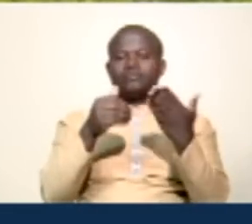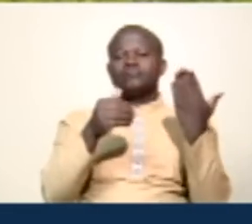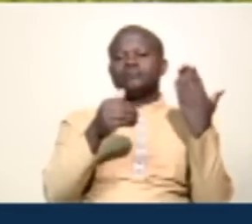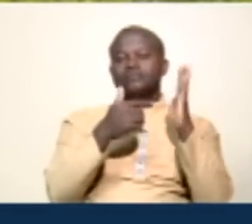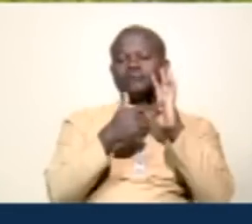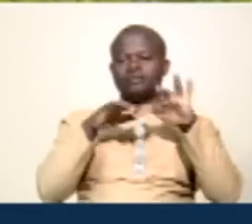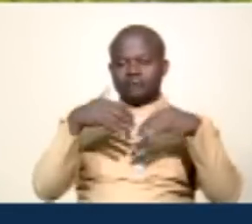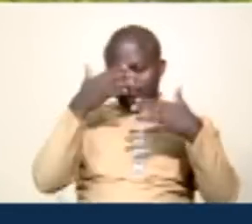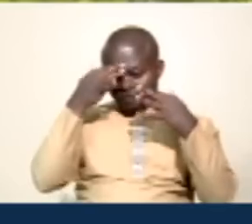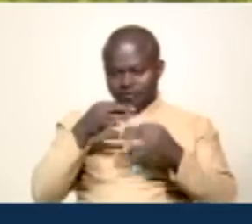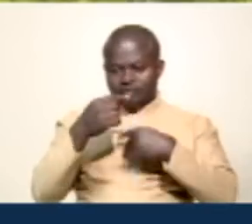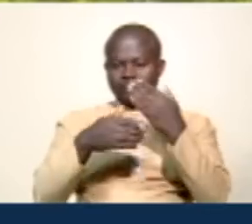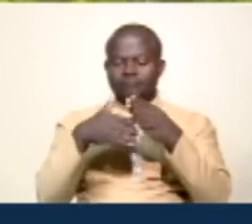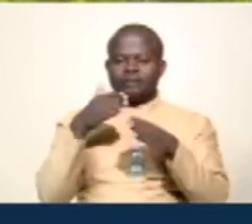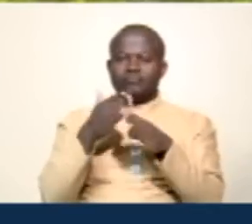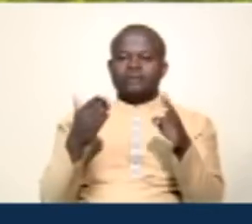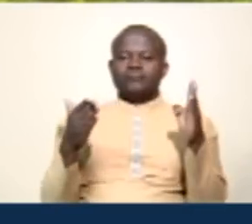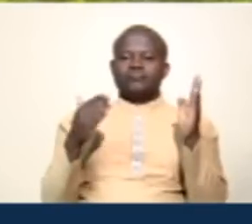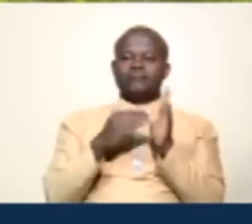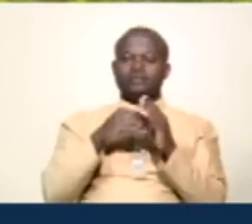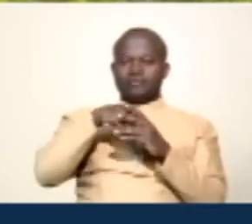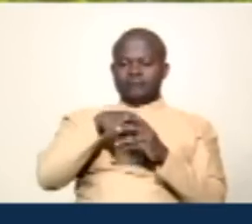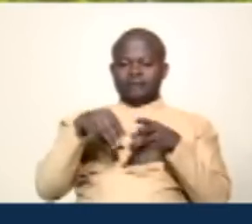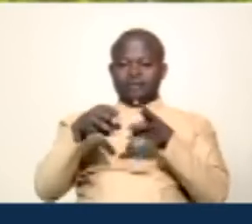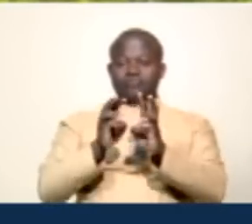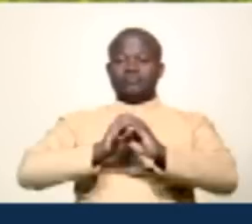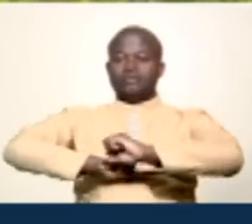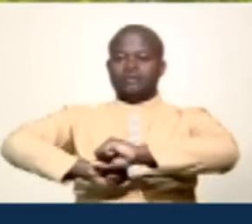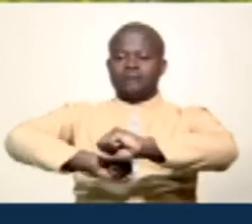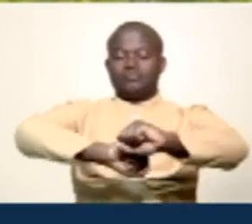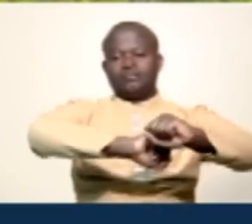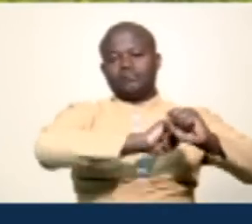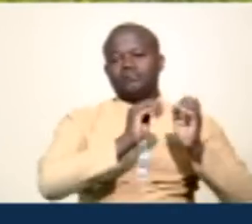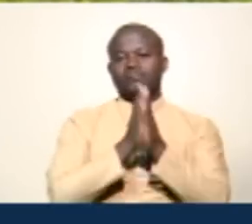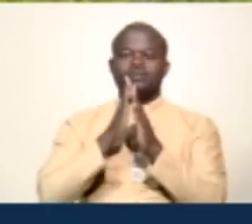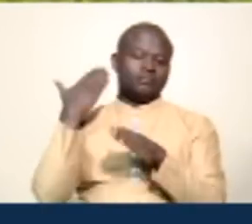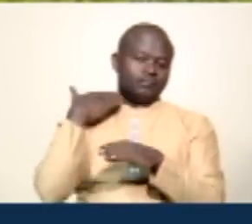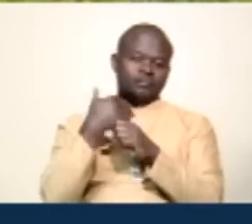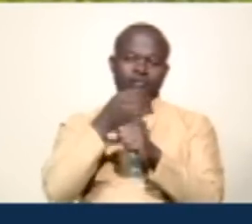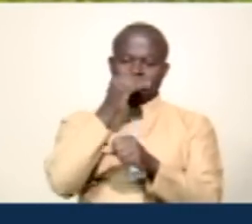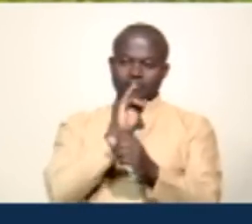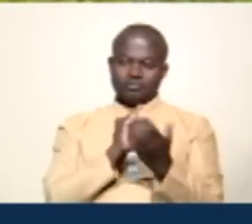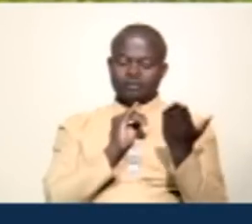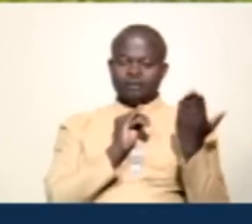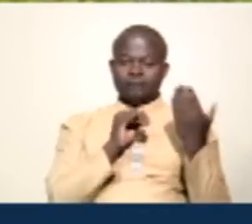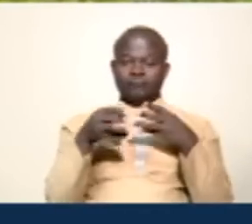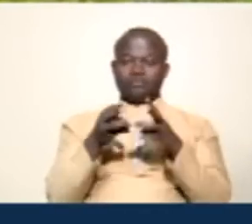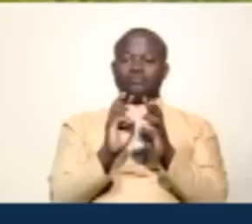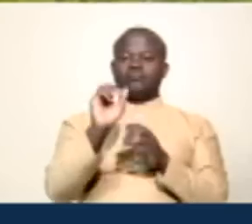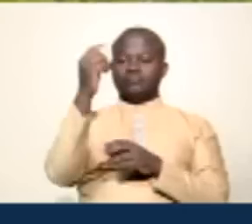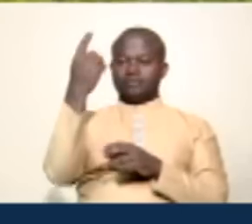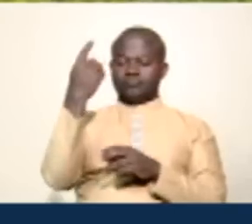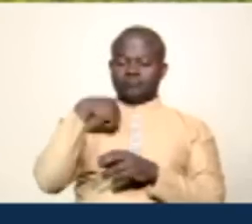ingamba zo gukomeza kwiyubaka, harimo n'uburyo bwo kubungabunga amateka ya Jenoside yakorewe Abatutsi. Uburyo bwa